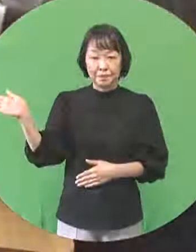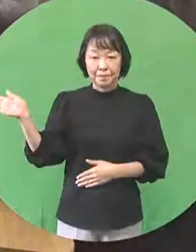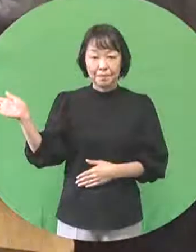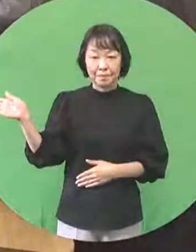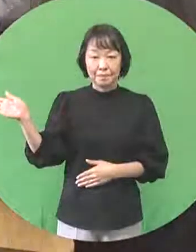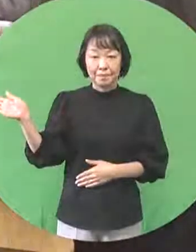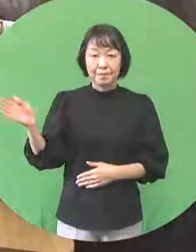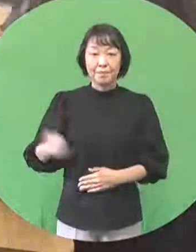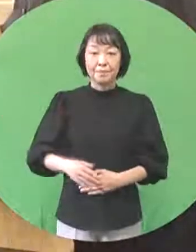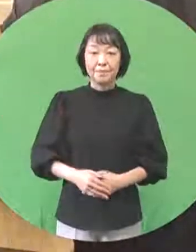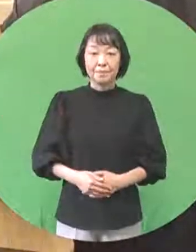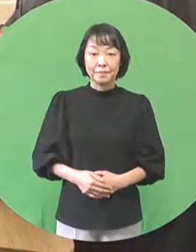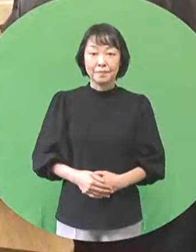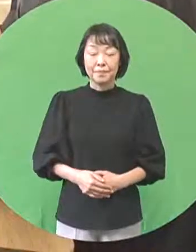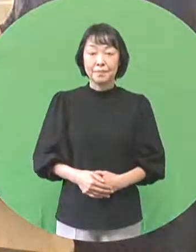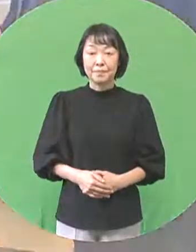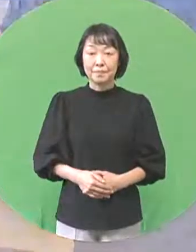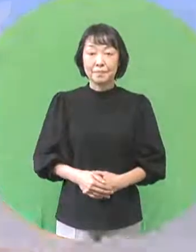へ。